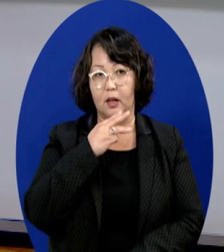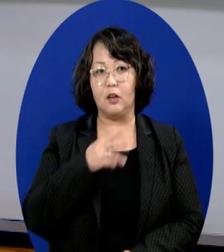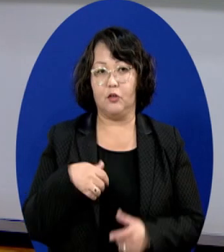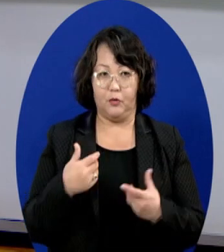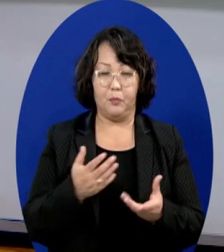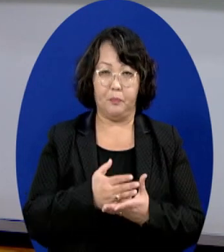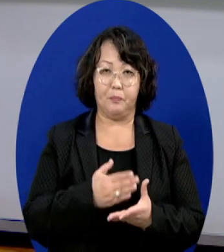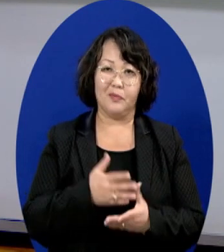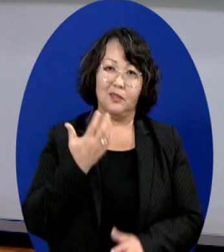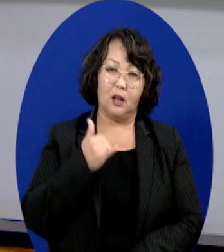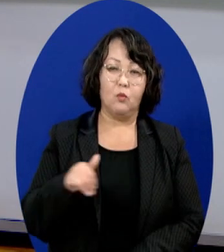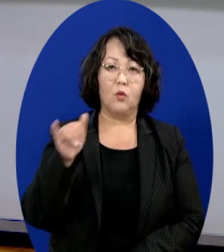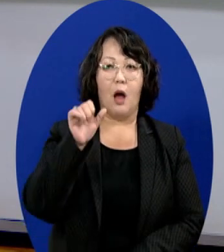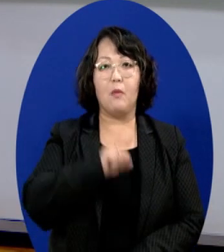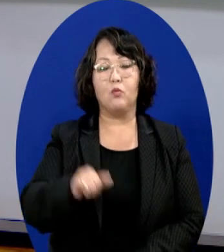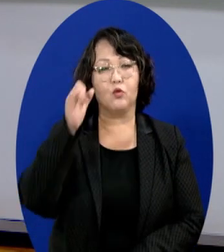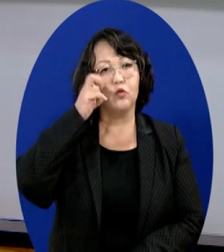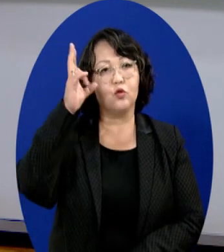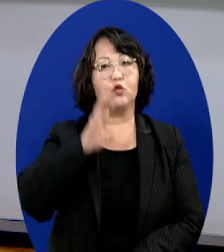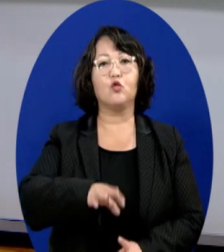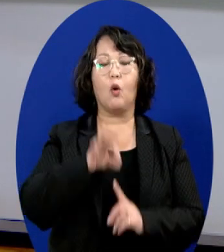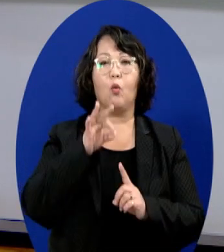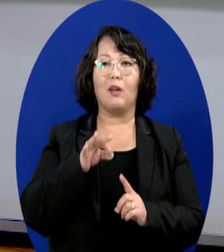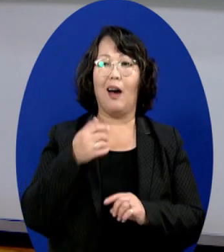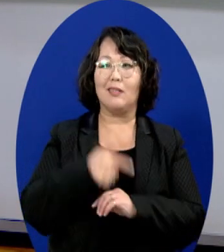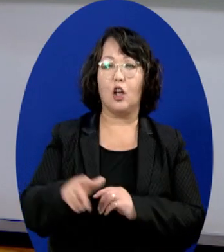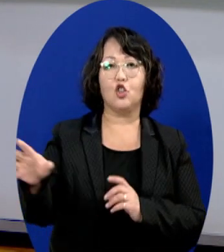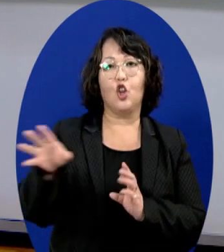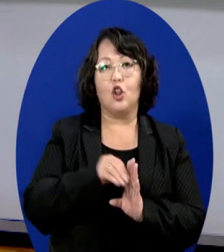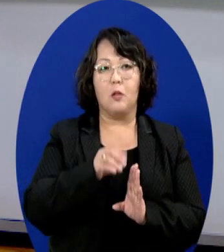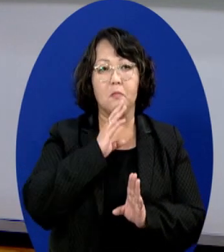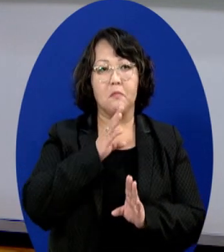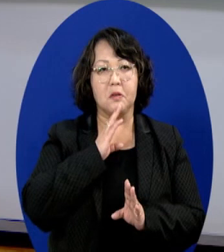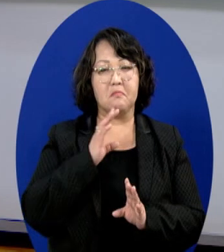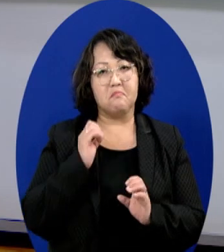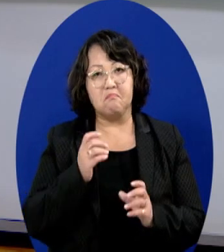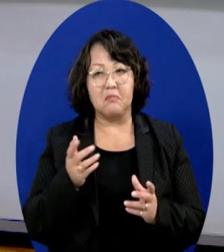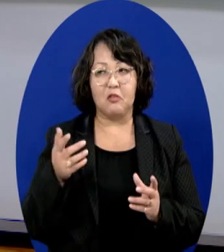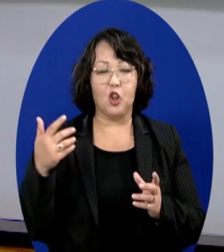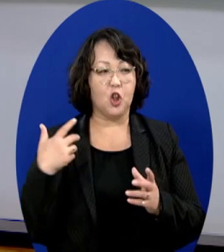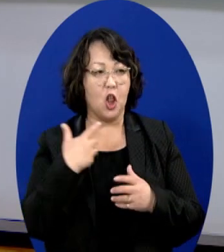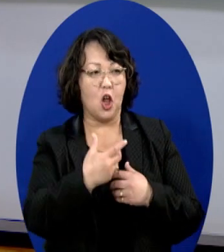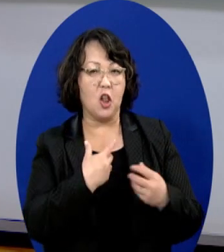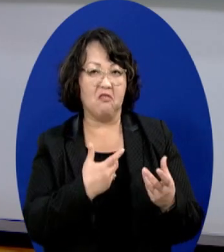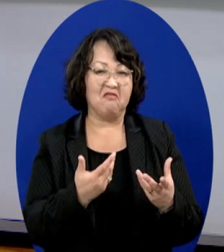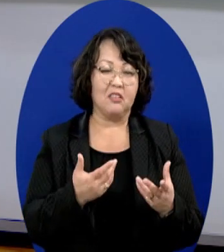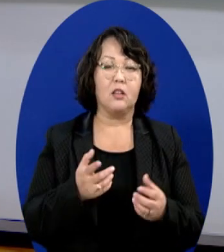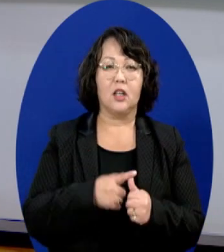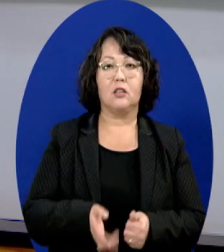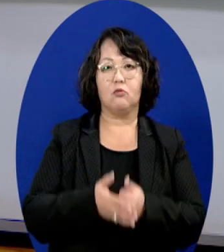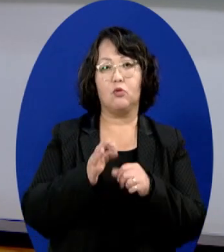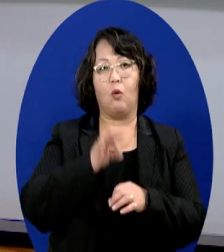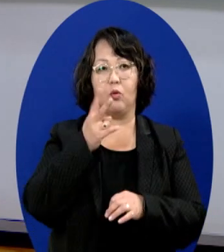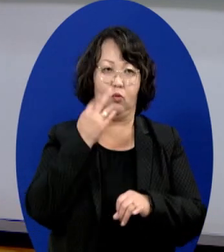өргөнөж байна. Тухайлбал зарим улс орнууд Америкийн ерөнхийлөгчийн сонгуульд хөндлөнгөөс нөлөөлөхийг оролдож байна гэсэн мэдээлэл гарч байгаа. За үүнээс гадна нэр дэвшигчид сонгуулийн кампанит